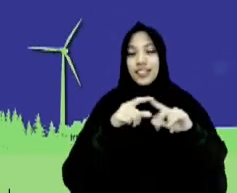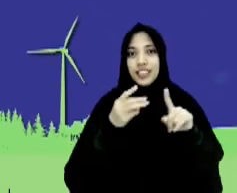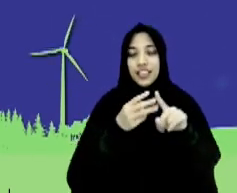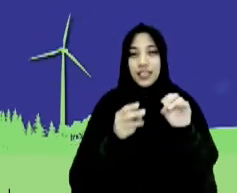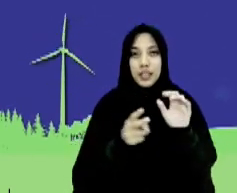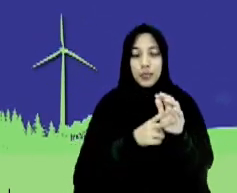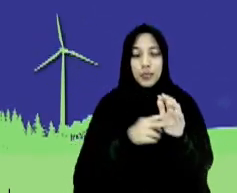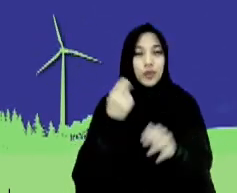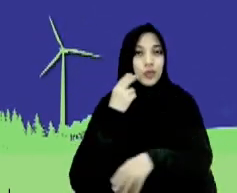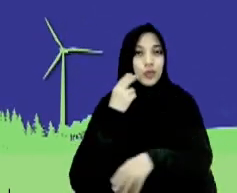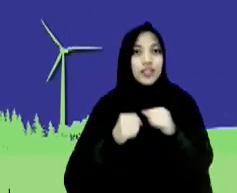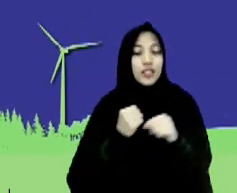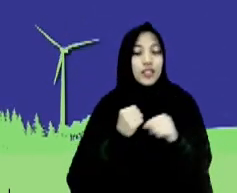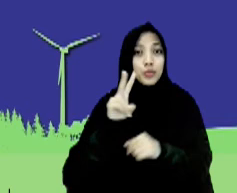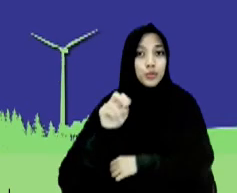di